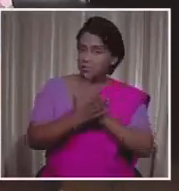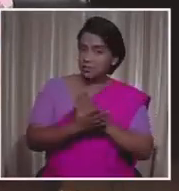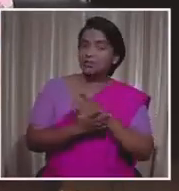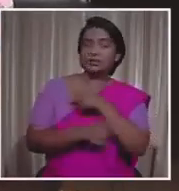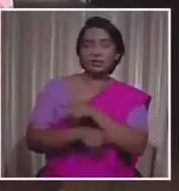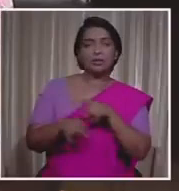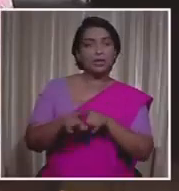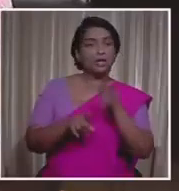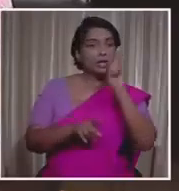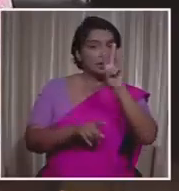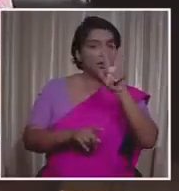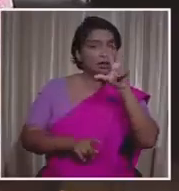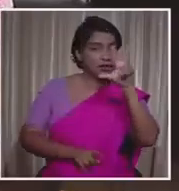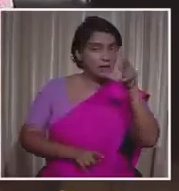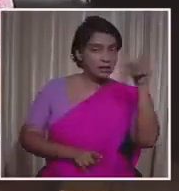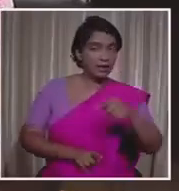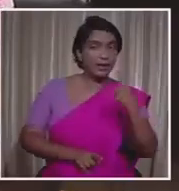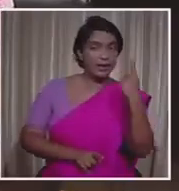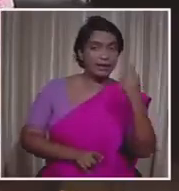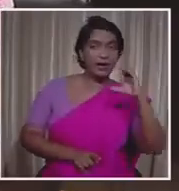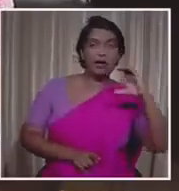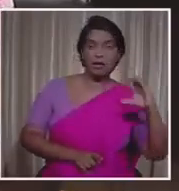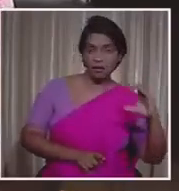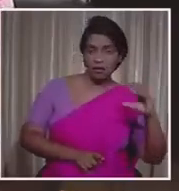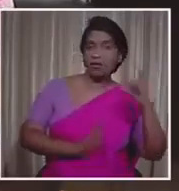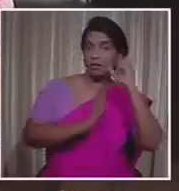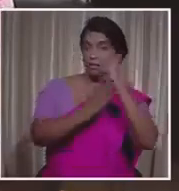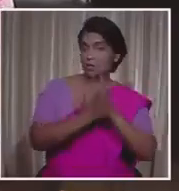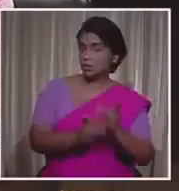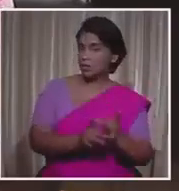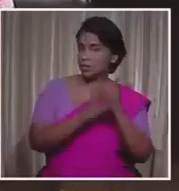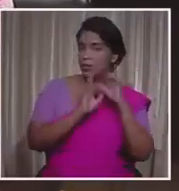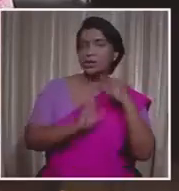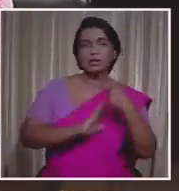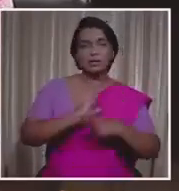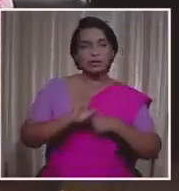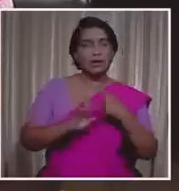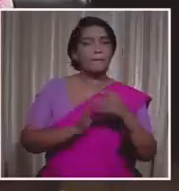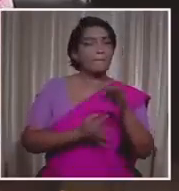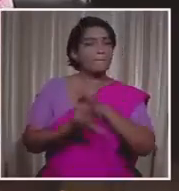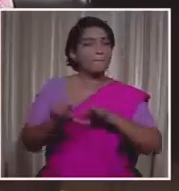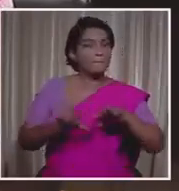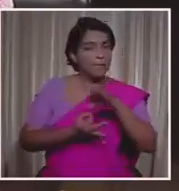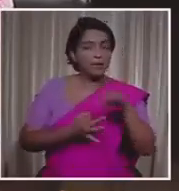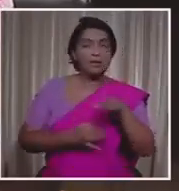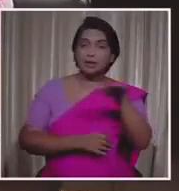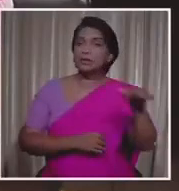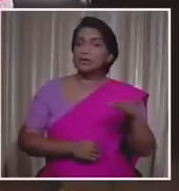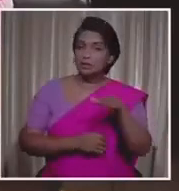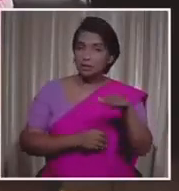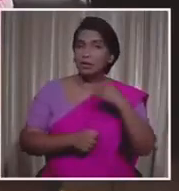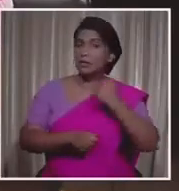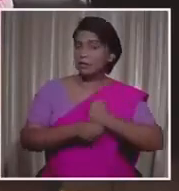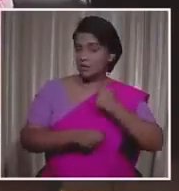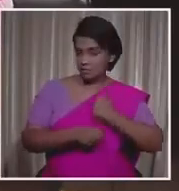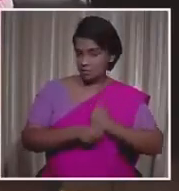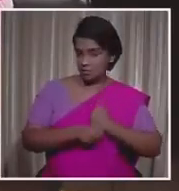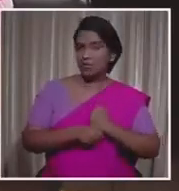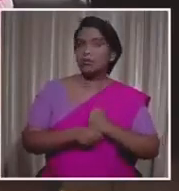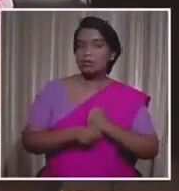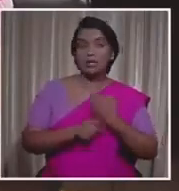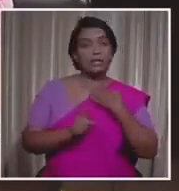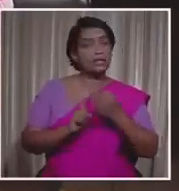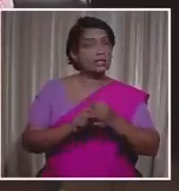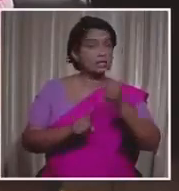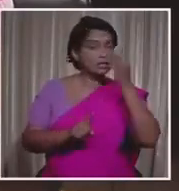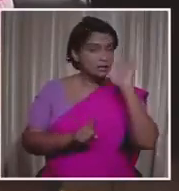ව්‍යවස්ථාවේ 38(1)(a) ව්‍යවස්ථාව ප්‍රකාරව ශ්‍රී ලංකා ප්‍රජාතාන්ත්‍රික සමාජවාදී ජනරජයේ